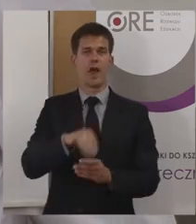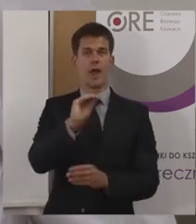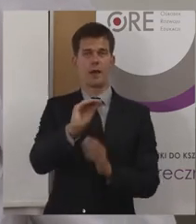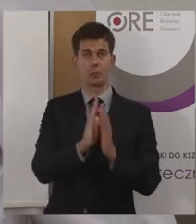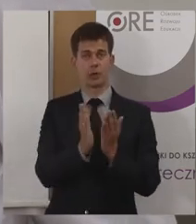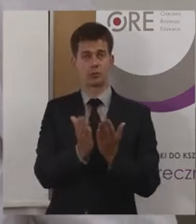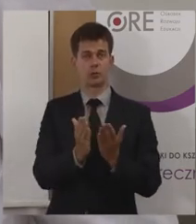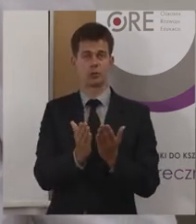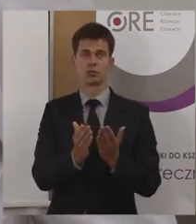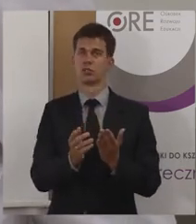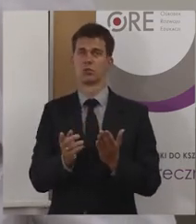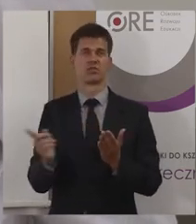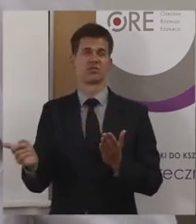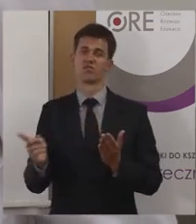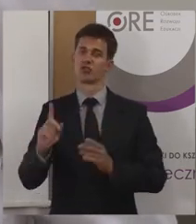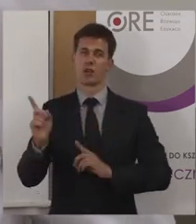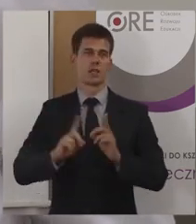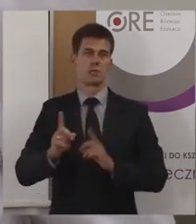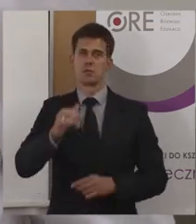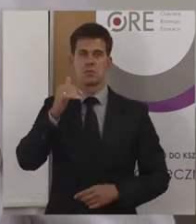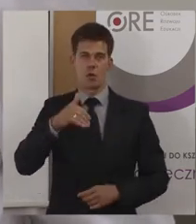niektórych sytuacjach bardzo trudne.